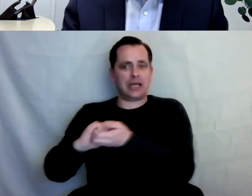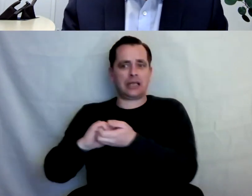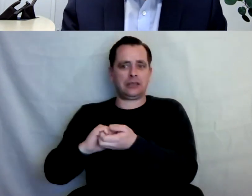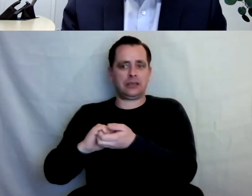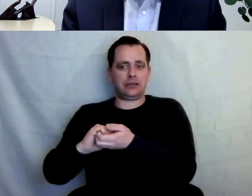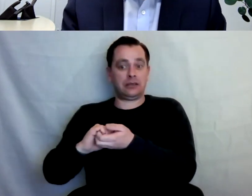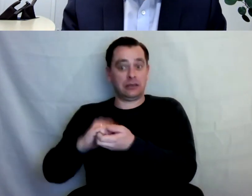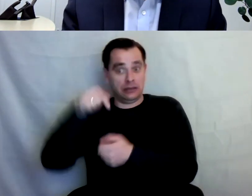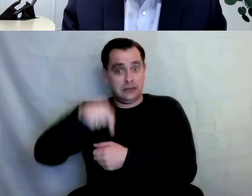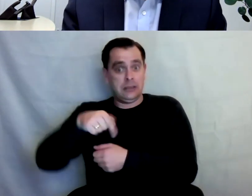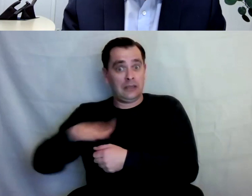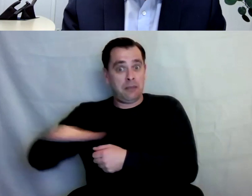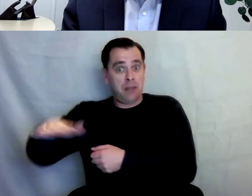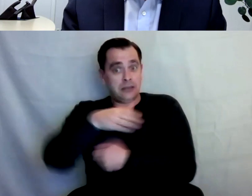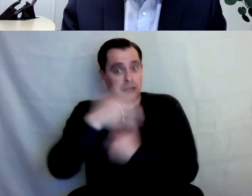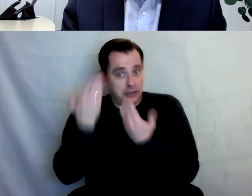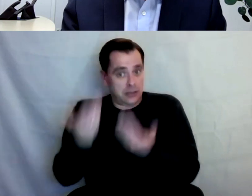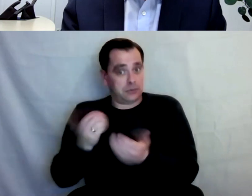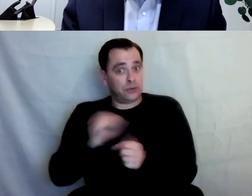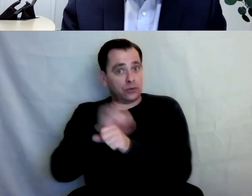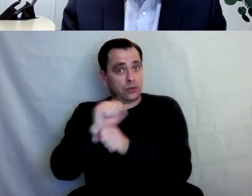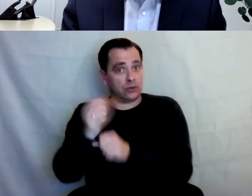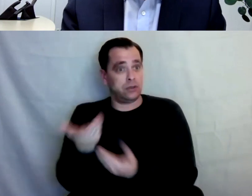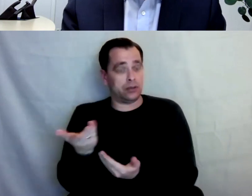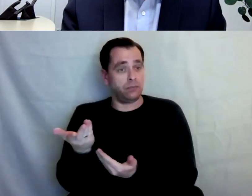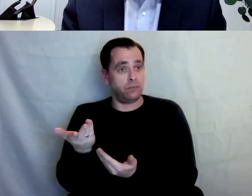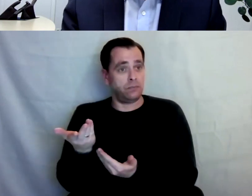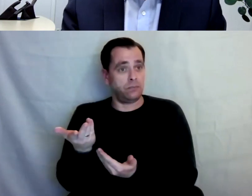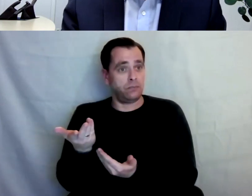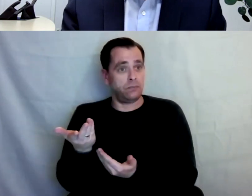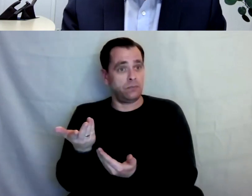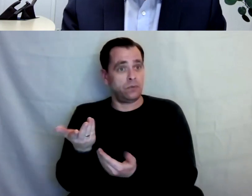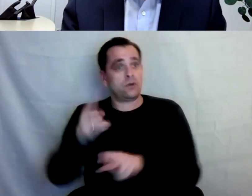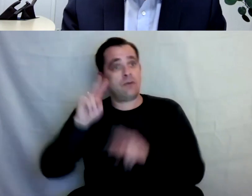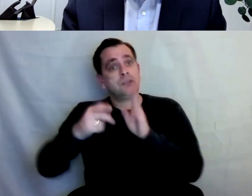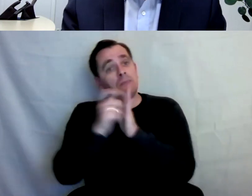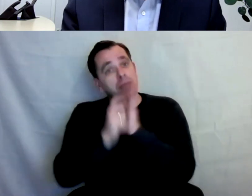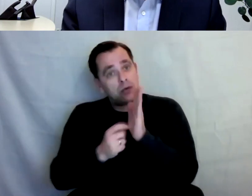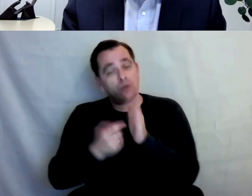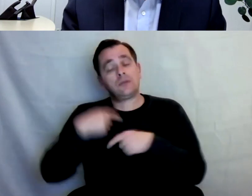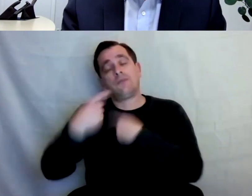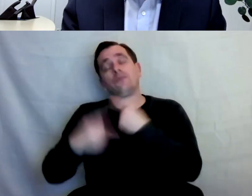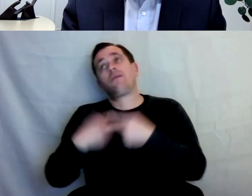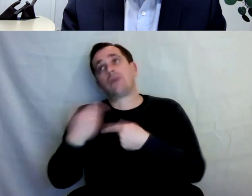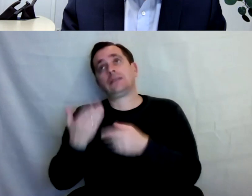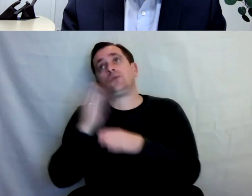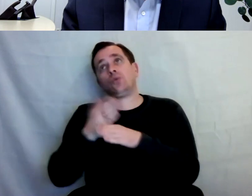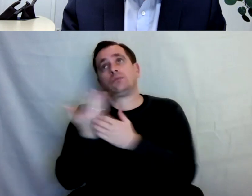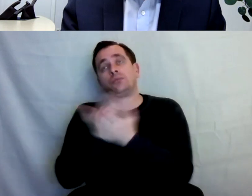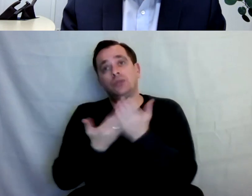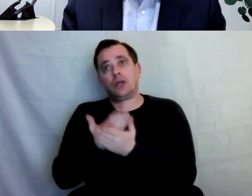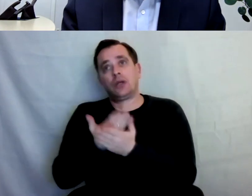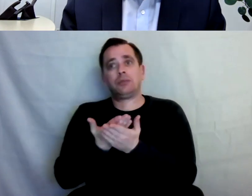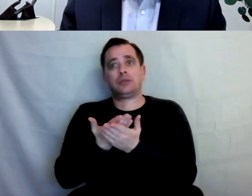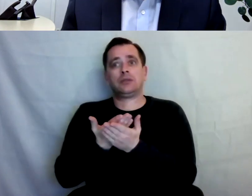Land. Und wenn man unter bestimmten Bedingungen, die Verfahren dafür sind ja beschrieben und sind auch in den, ich sag mal, in den